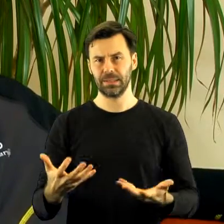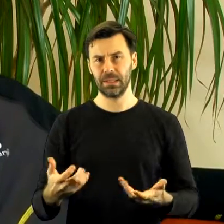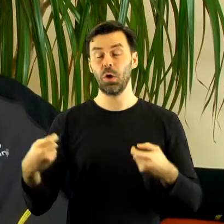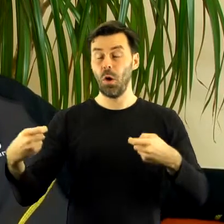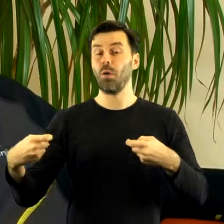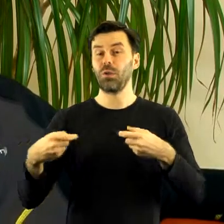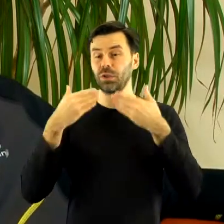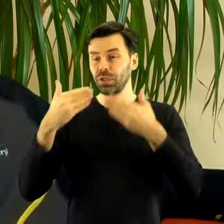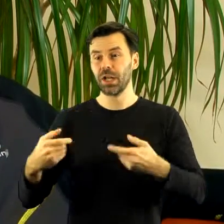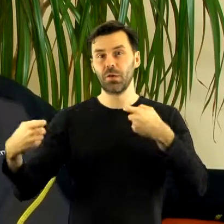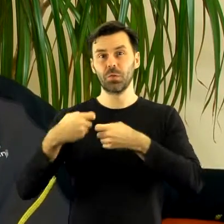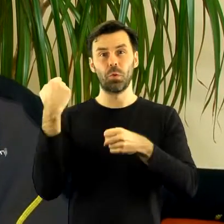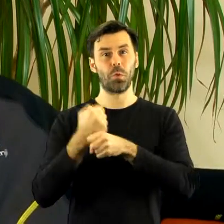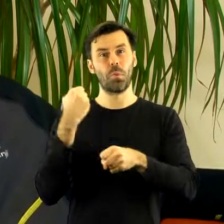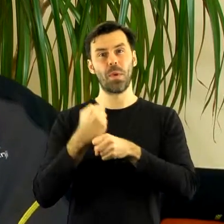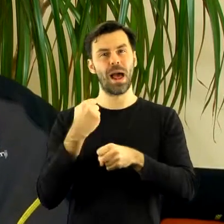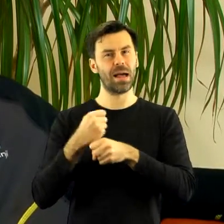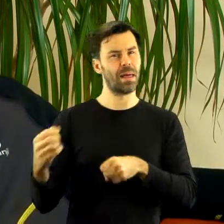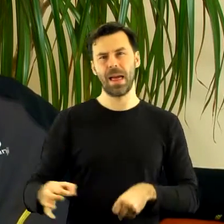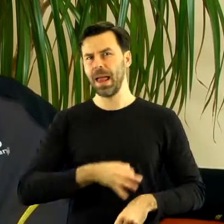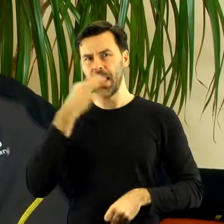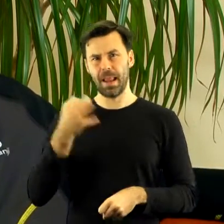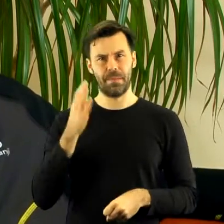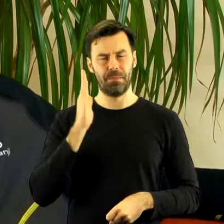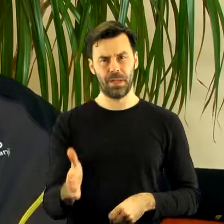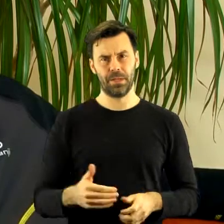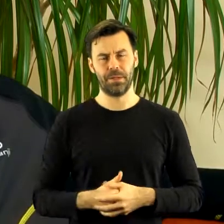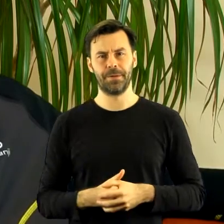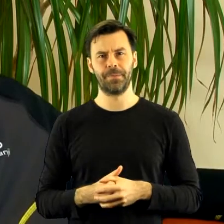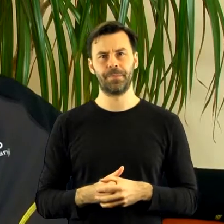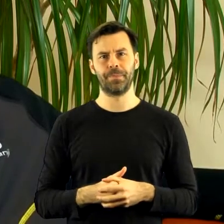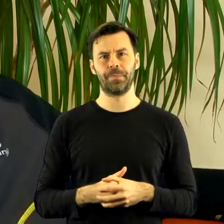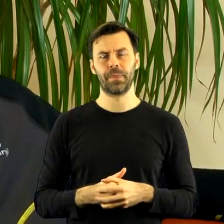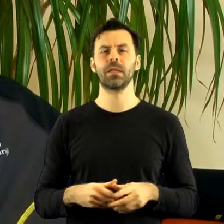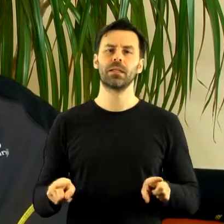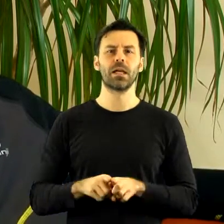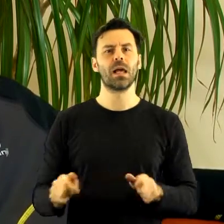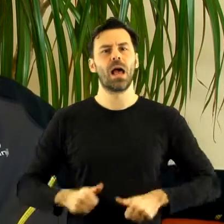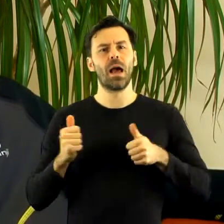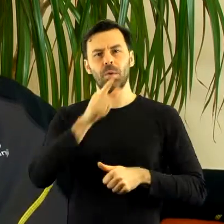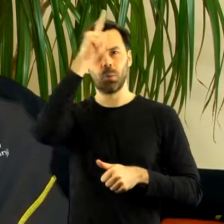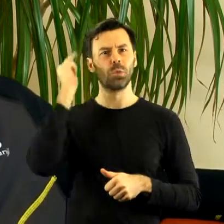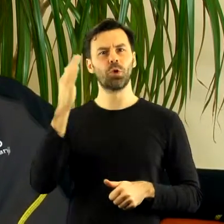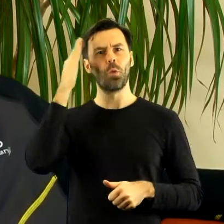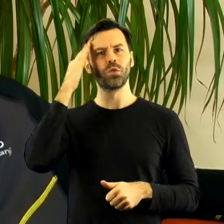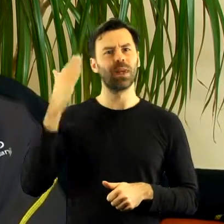współpraca dawała wszystkim jakąś wartość dodaną. No i żeby ludzi uświadamiać przede